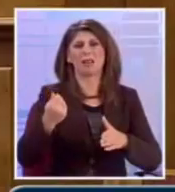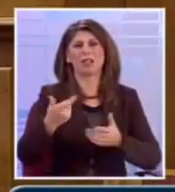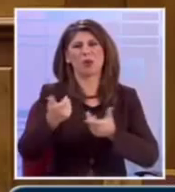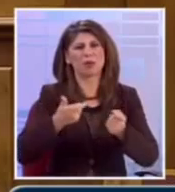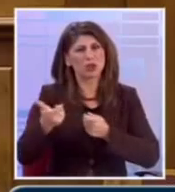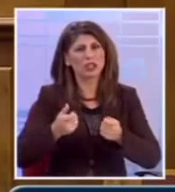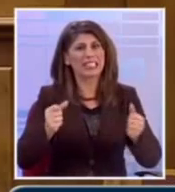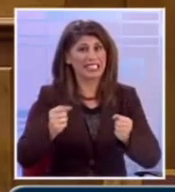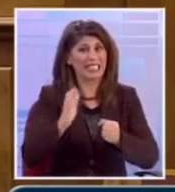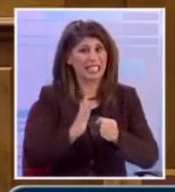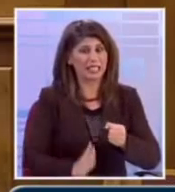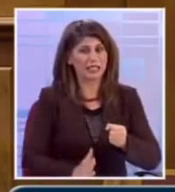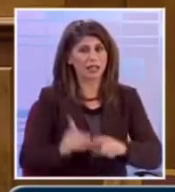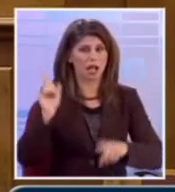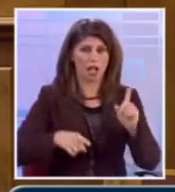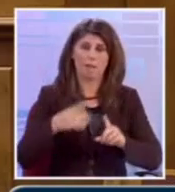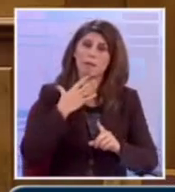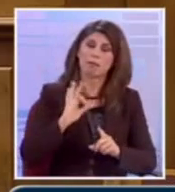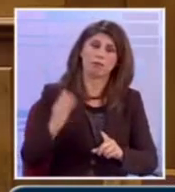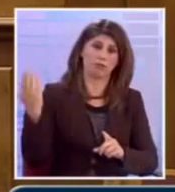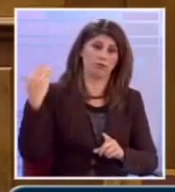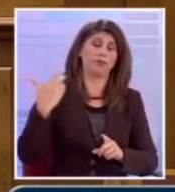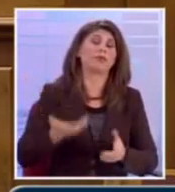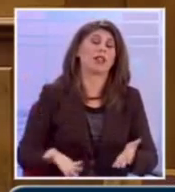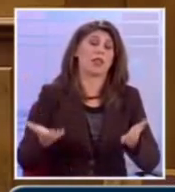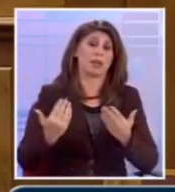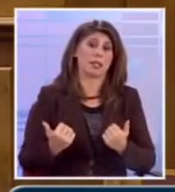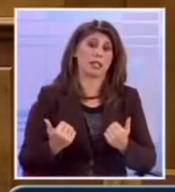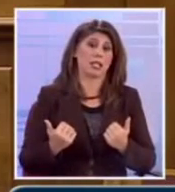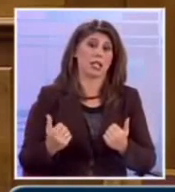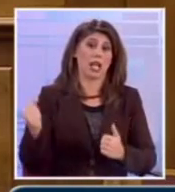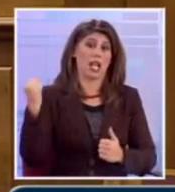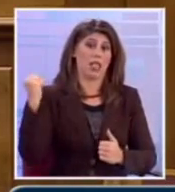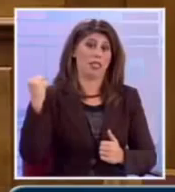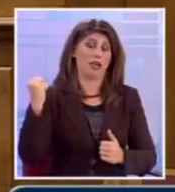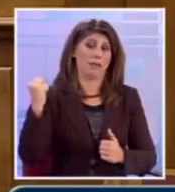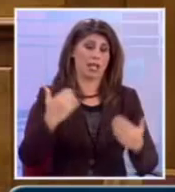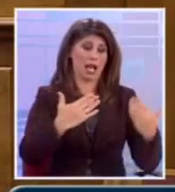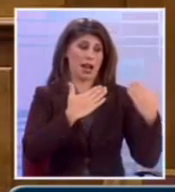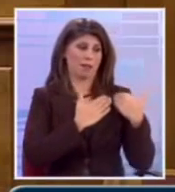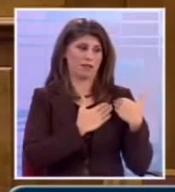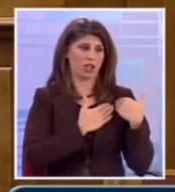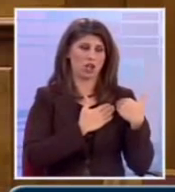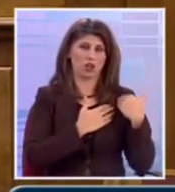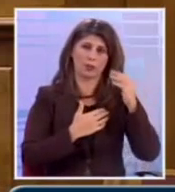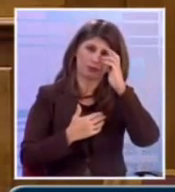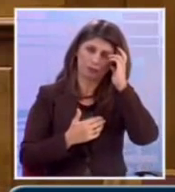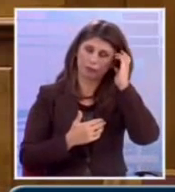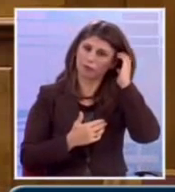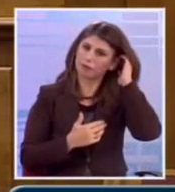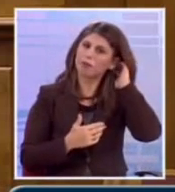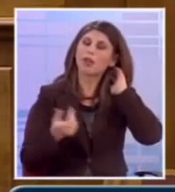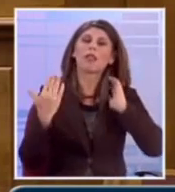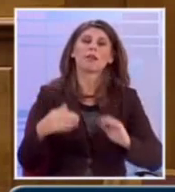κάποιοι παρότι δεν ήμασταν σε δυναμική ανάληψης ευθυνών, δεν